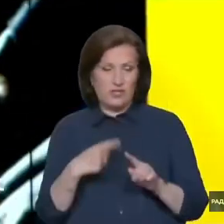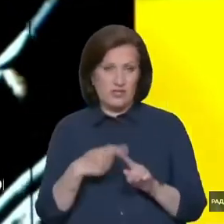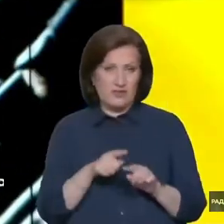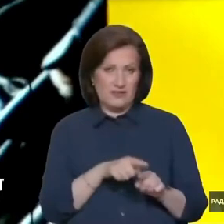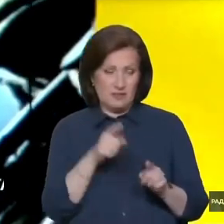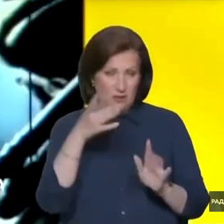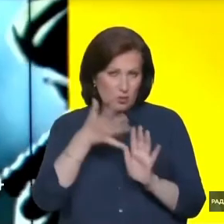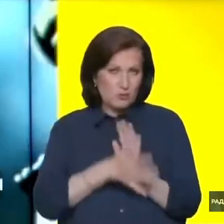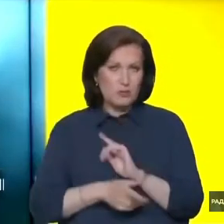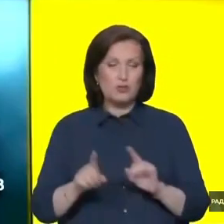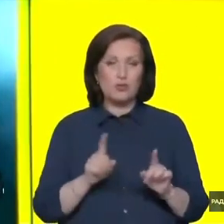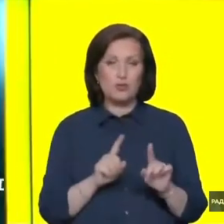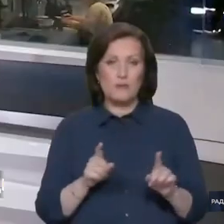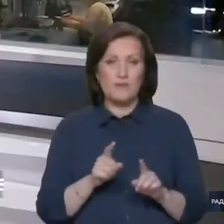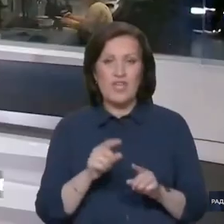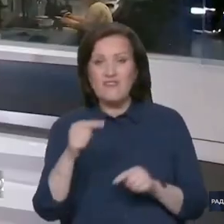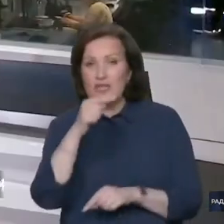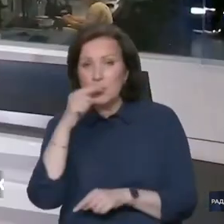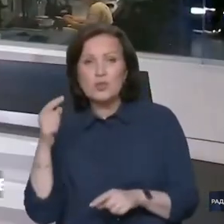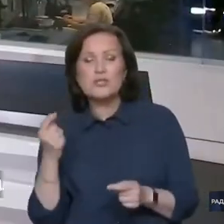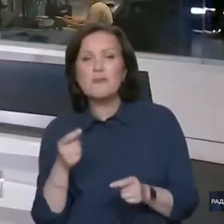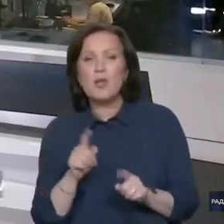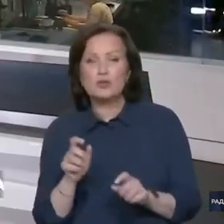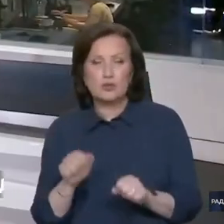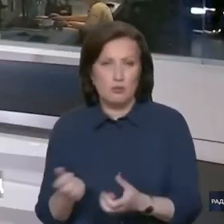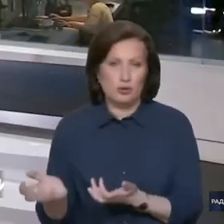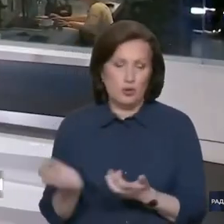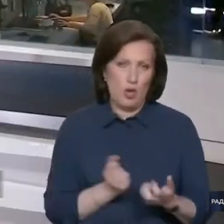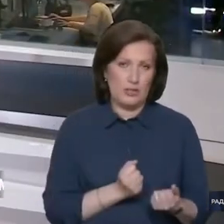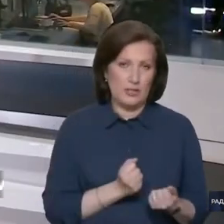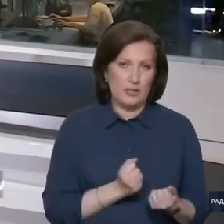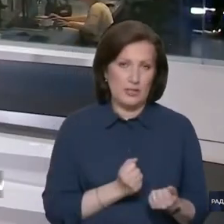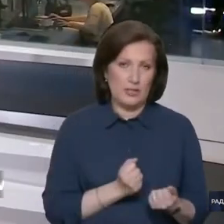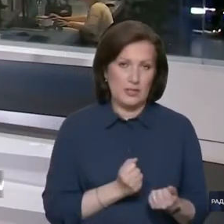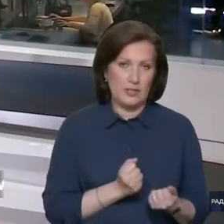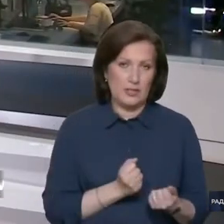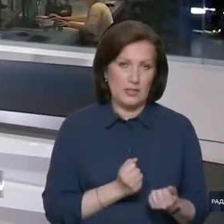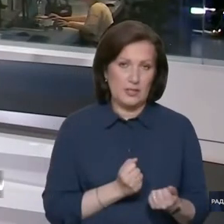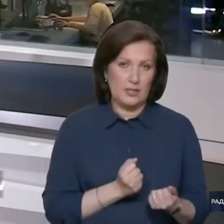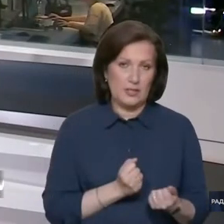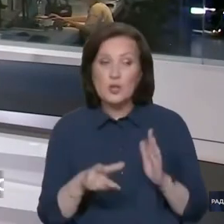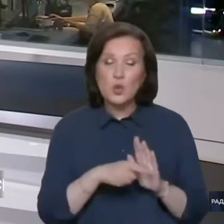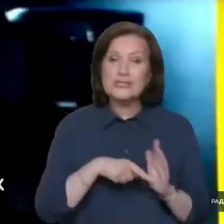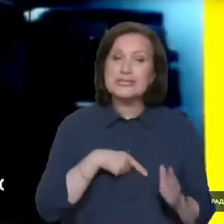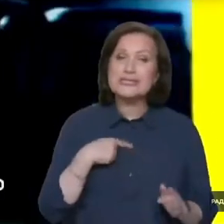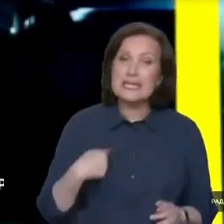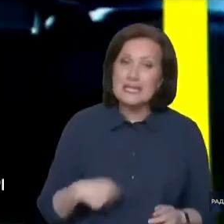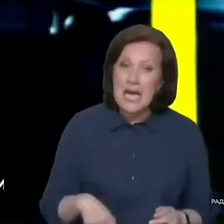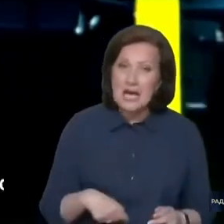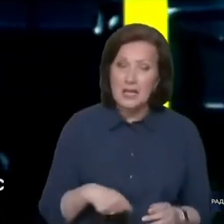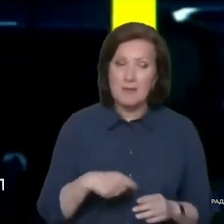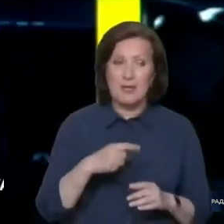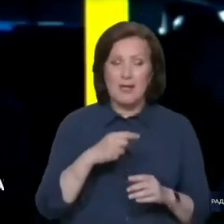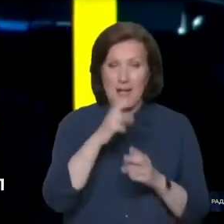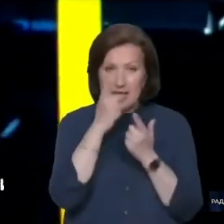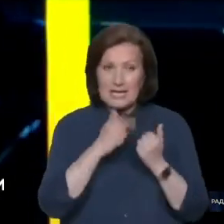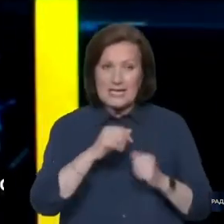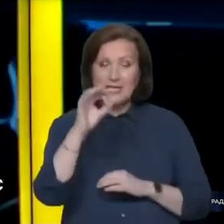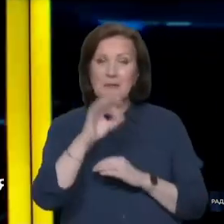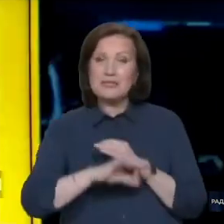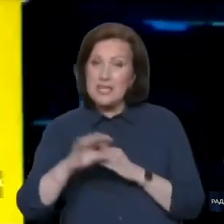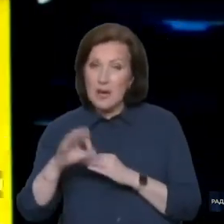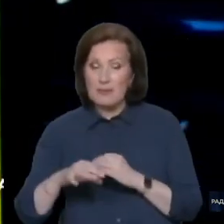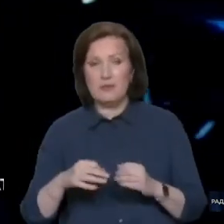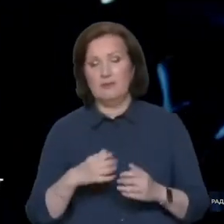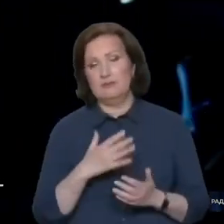історії, розуміючи, що від Росії мало що вони можуть отримати, але їх відносини з Китаєм, з країнами Заходу для них